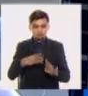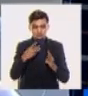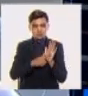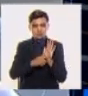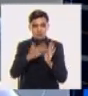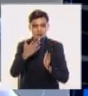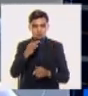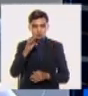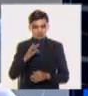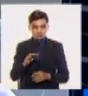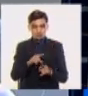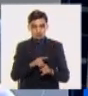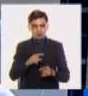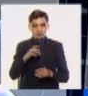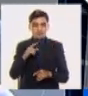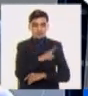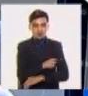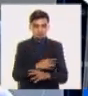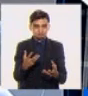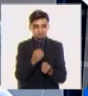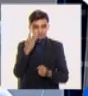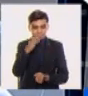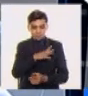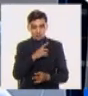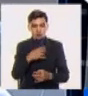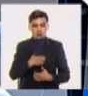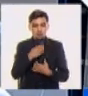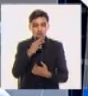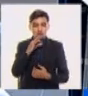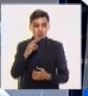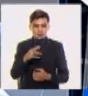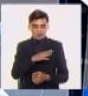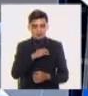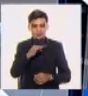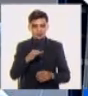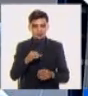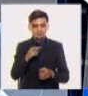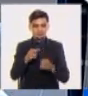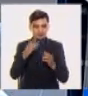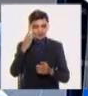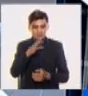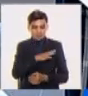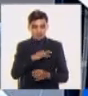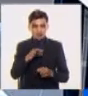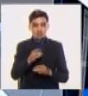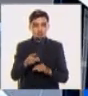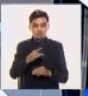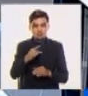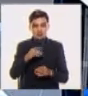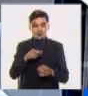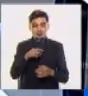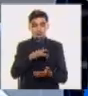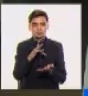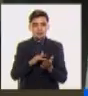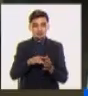75% поверхности тела. Врачи пытались вывести пострадавшего из состояния шока, а затем планировали транспортировать его в республиканский ожоговый